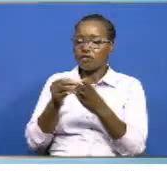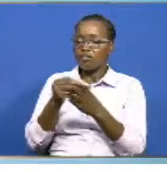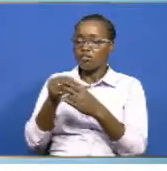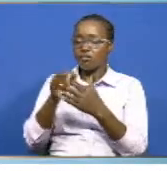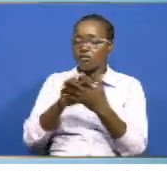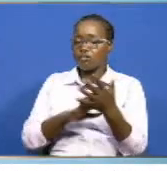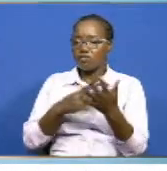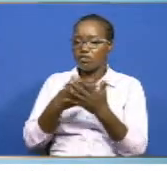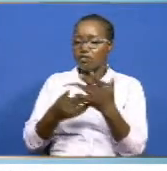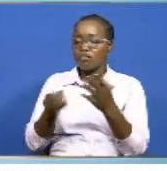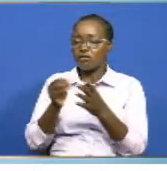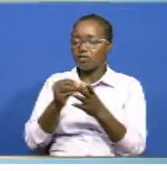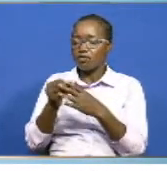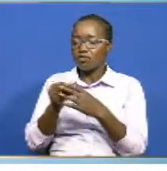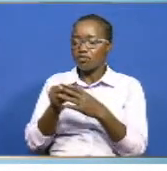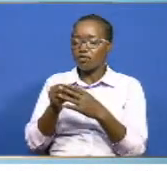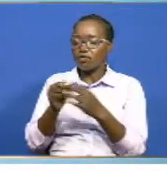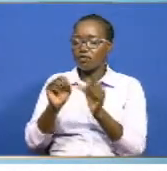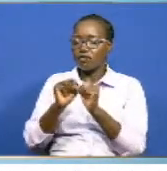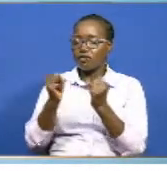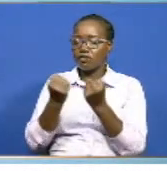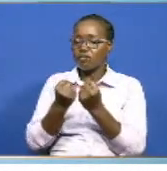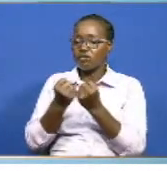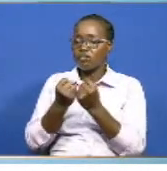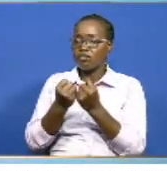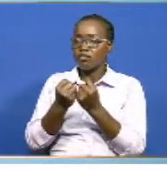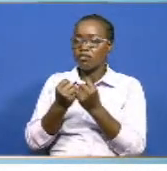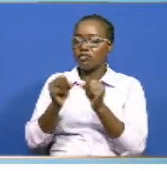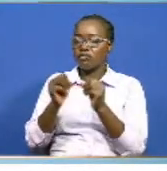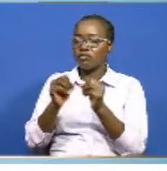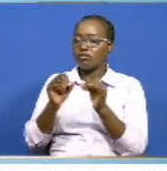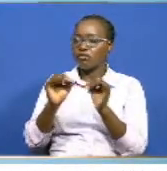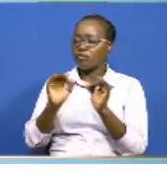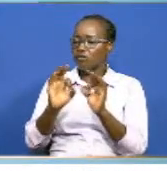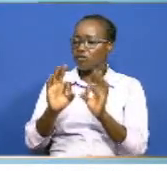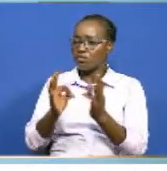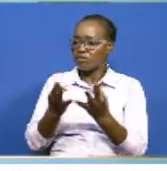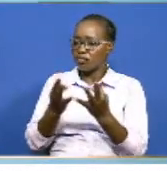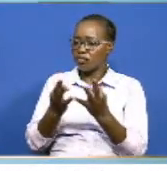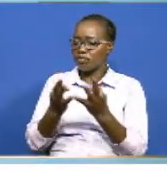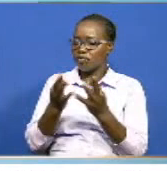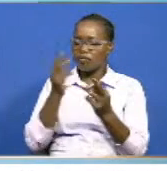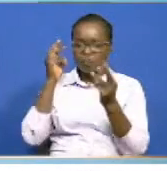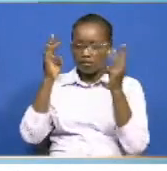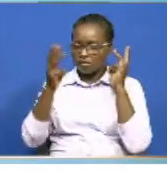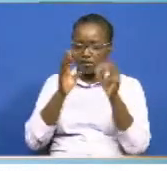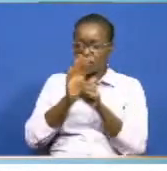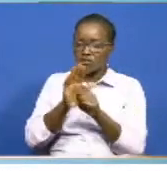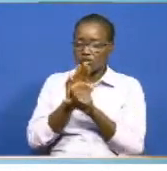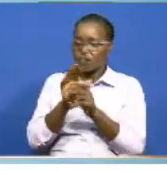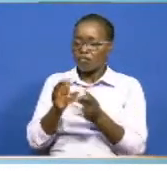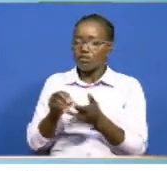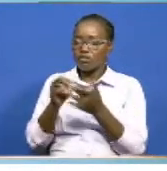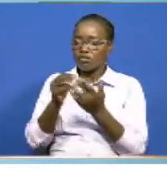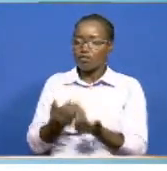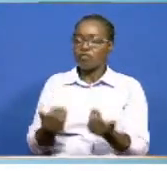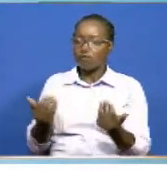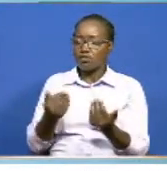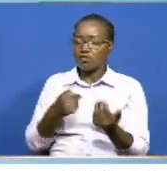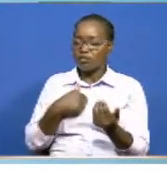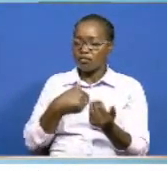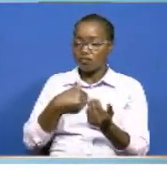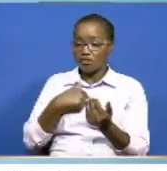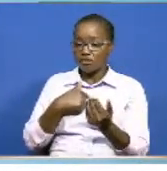mitandao ya kijamii, kuna sababu ya kukua na wasiwasi, especially kama wazazi. Mimi nilikuwa naonelea